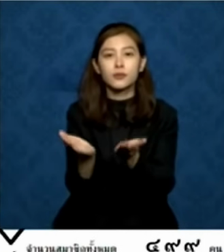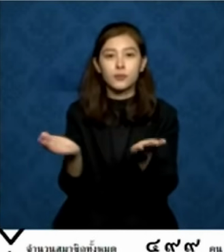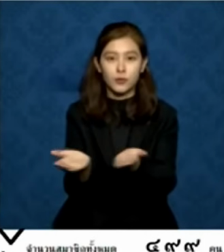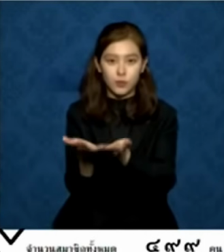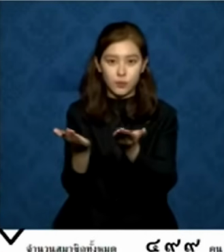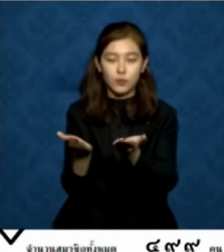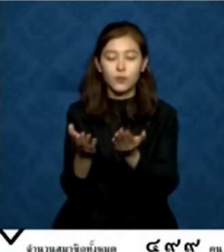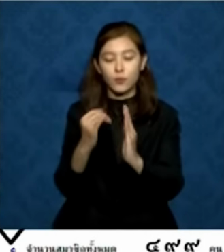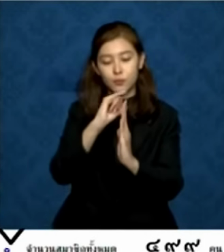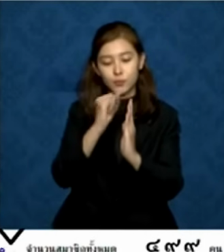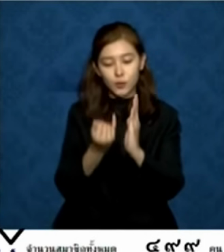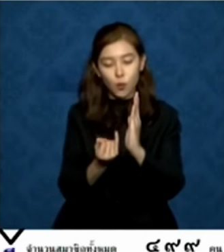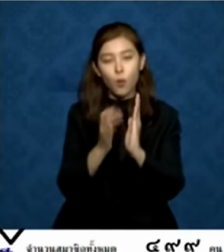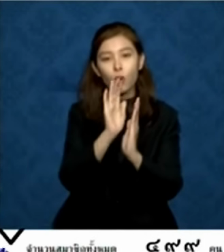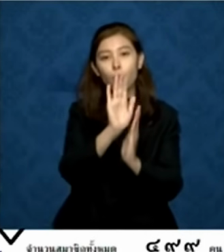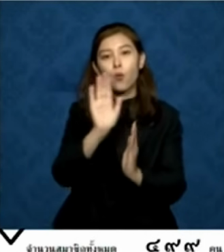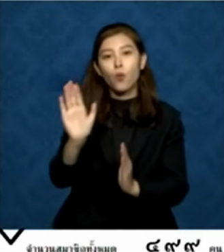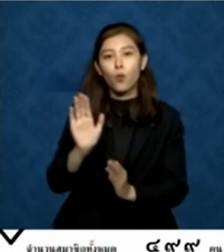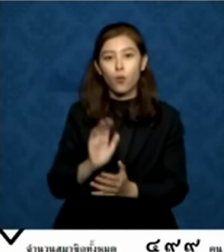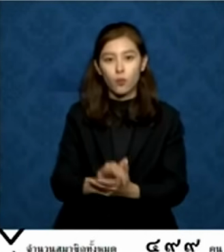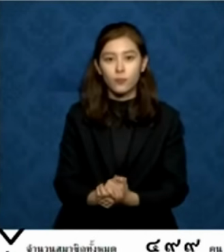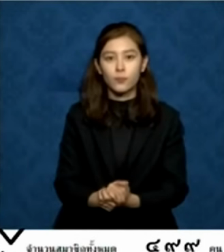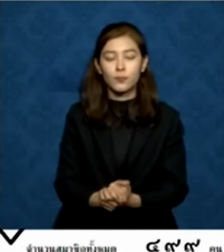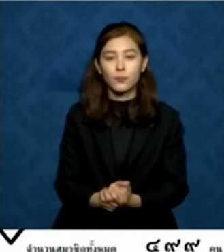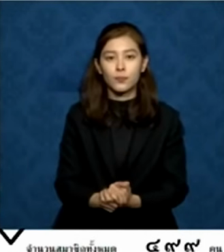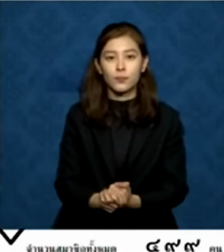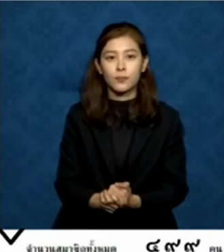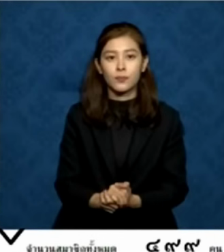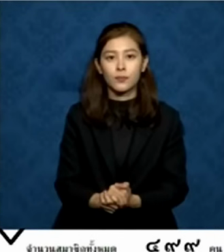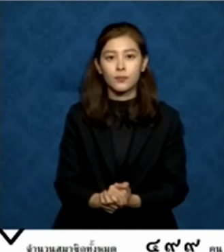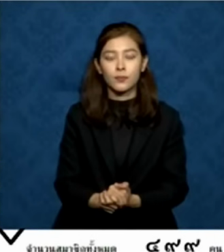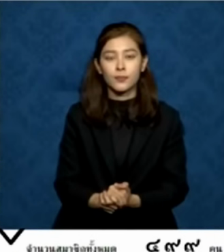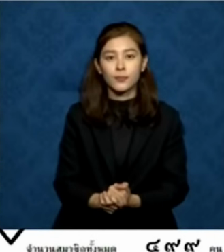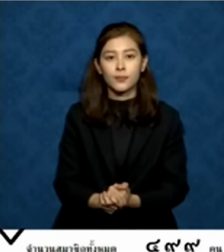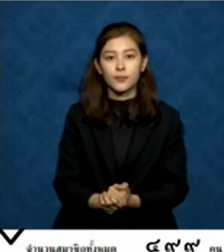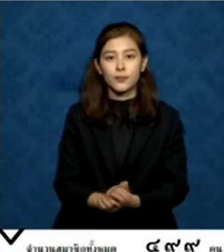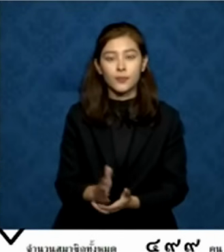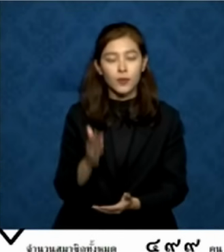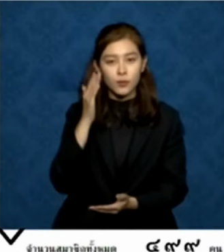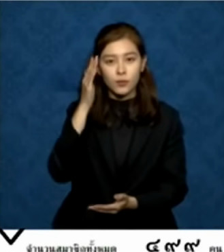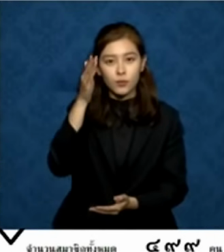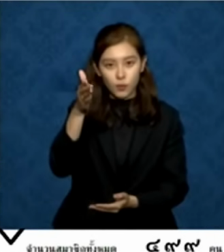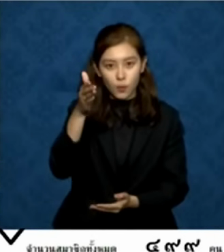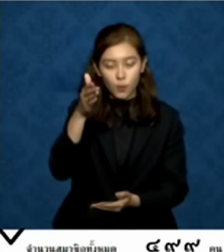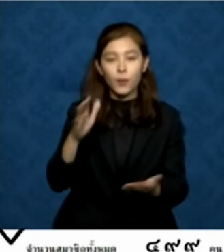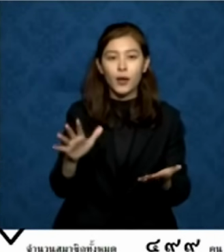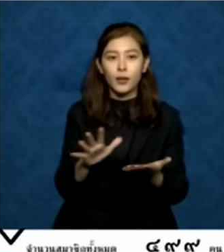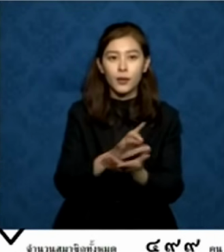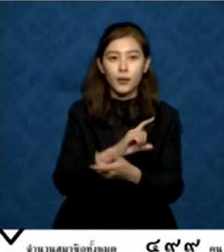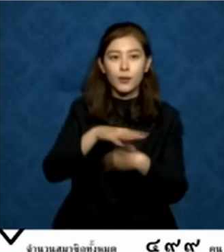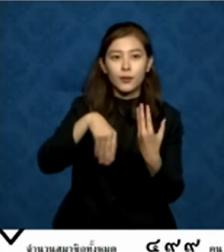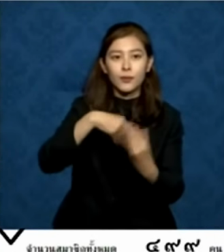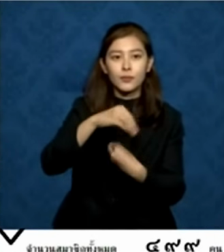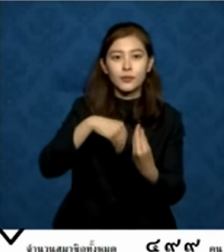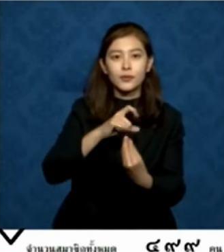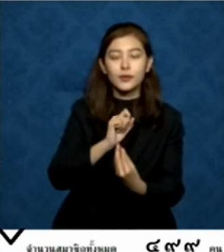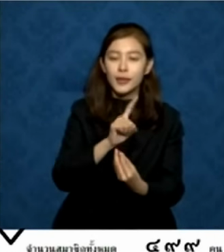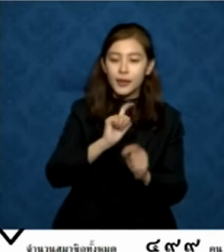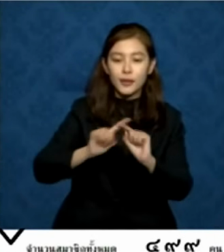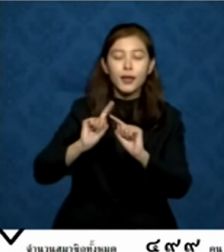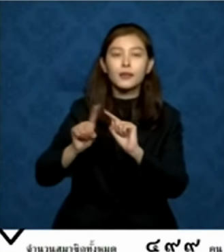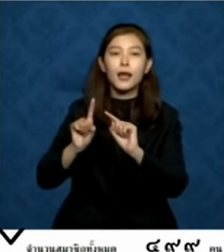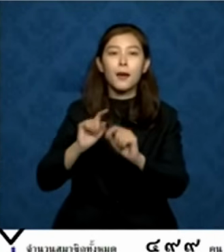องถิ่นให้สามารถนำไปต่อยอดพัฒนาสู่การเพิ่มคุณค่าและมูลค่าทางเศรษฐกิจและสังคม